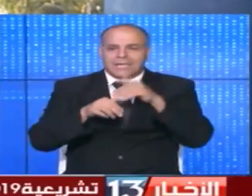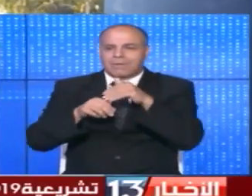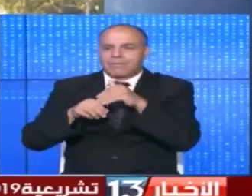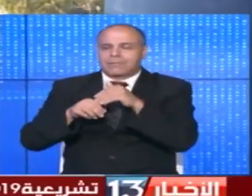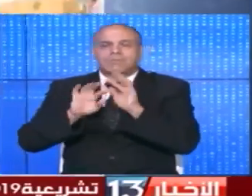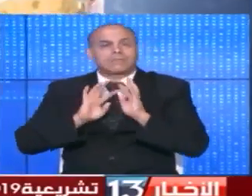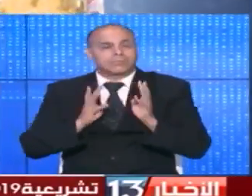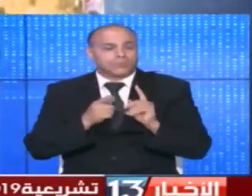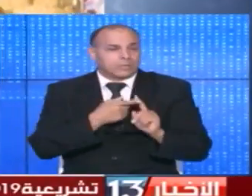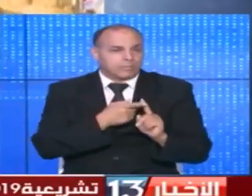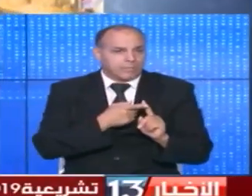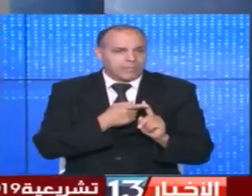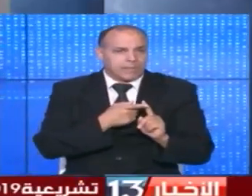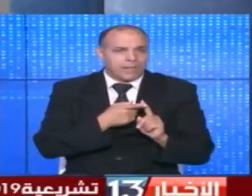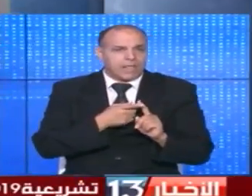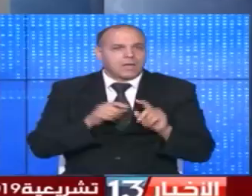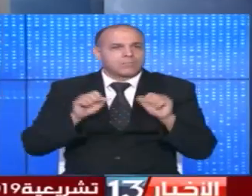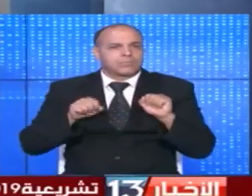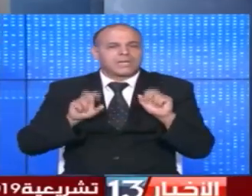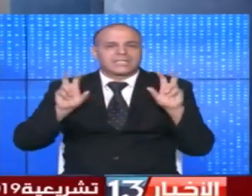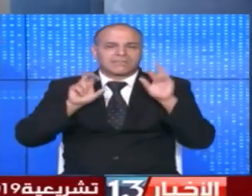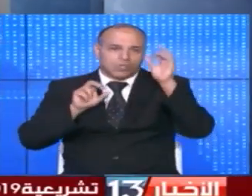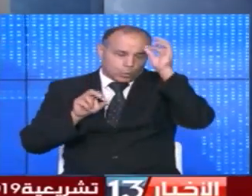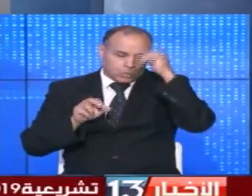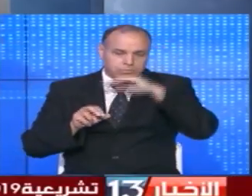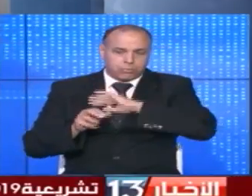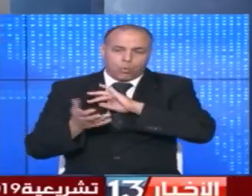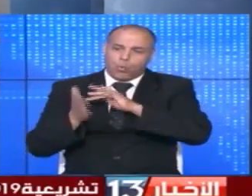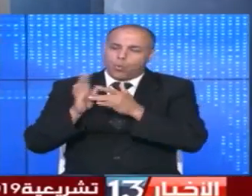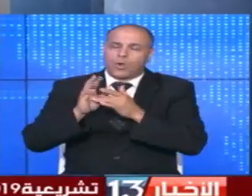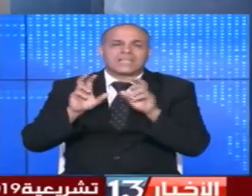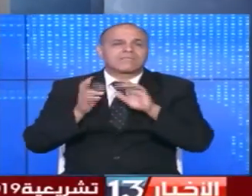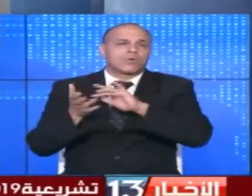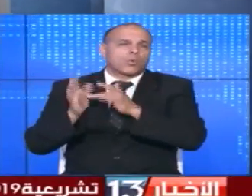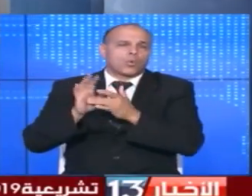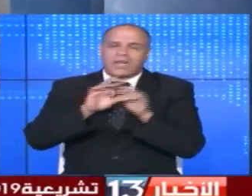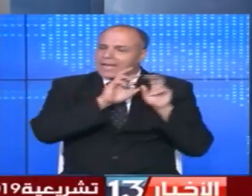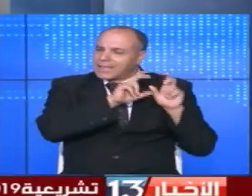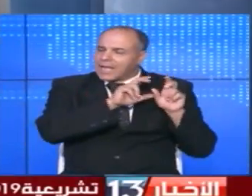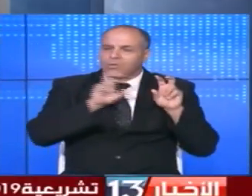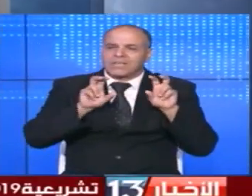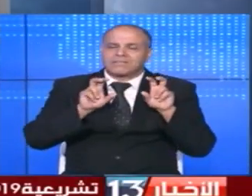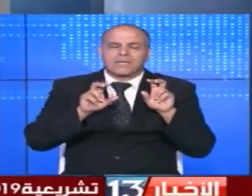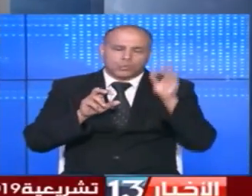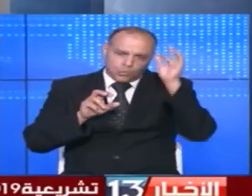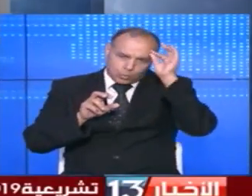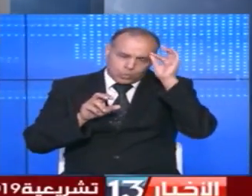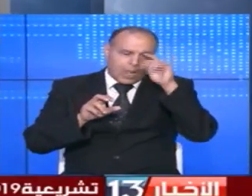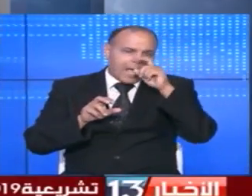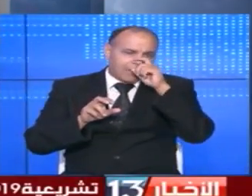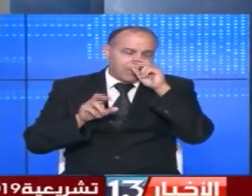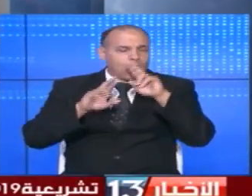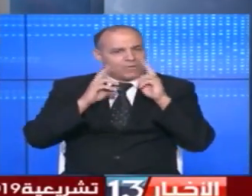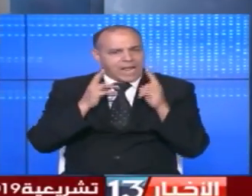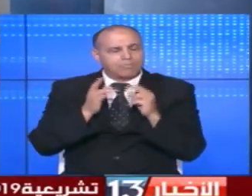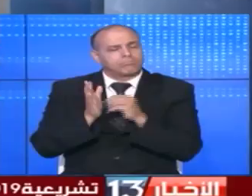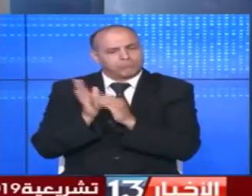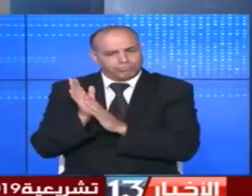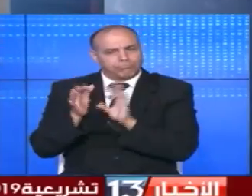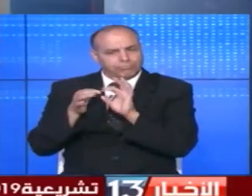التشريعيه وستمكن التلفزه التونسيه جميع القنوات الاذاعيه والتلفزيه المحليه والعربيه والدوليه